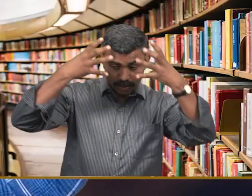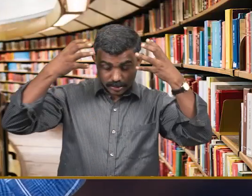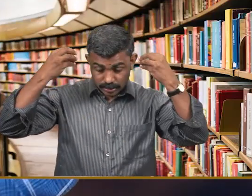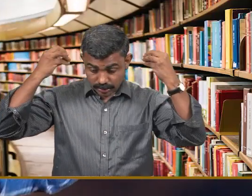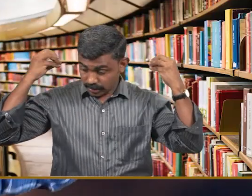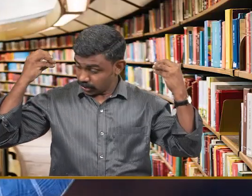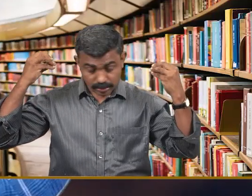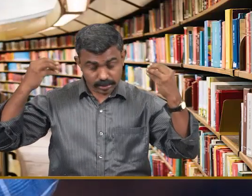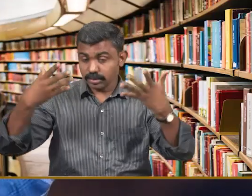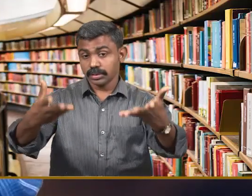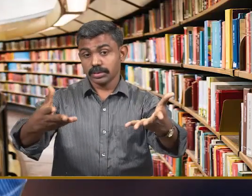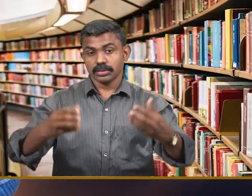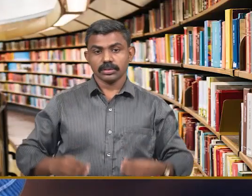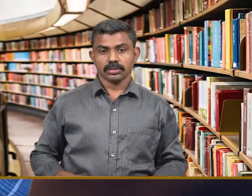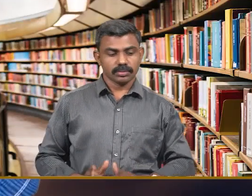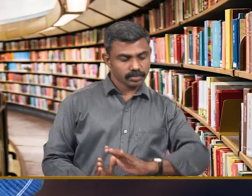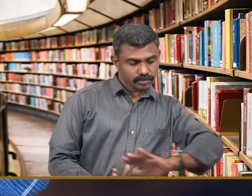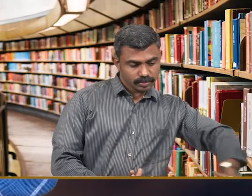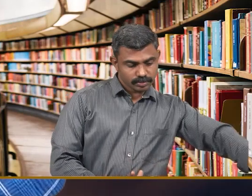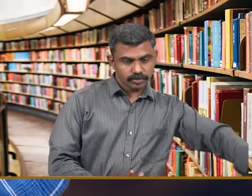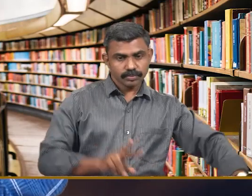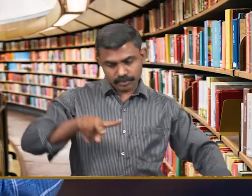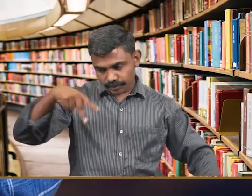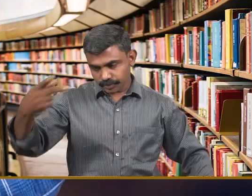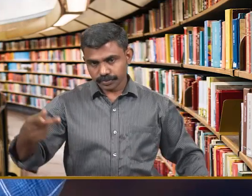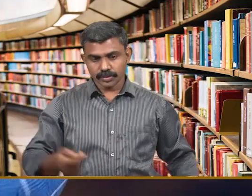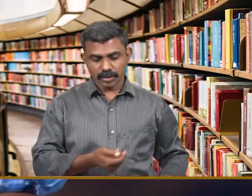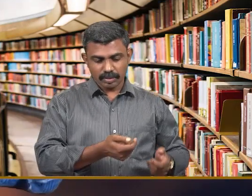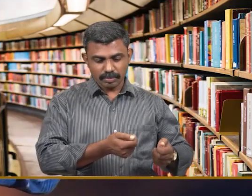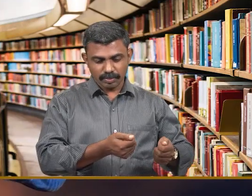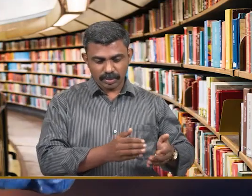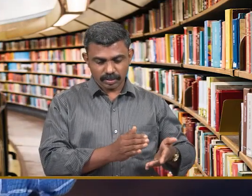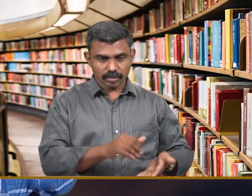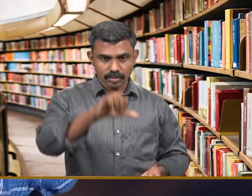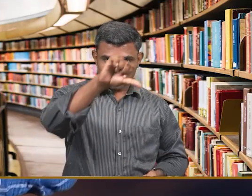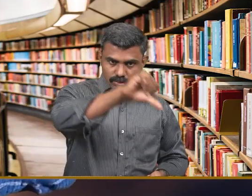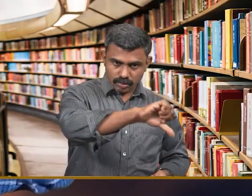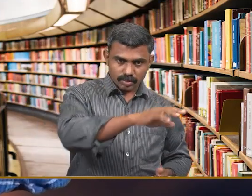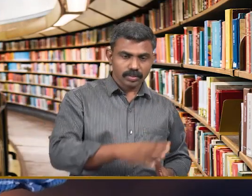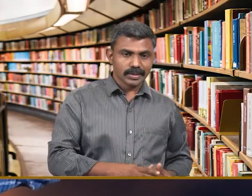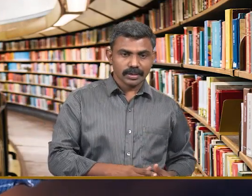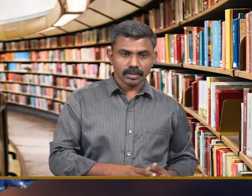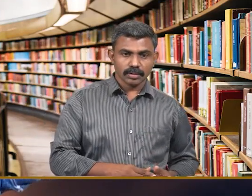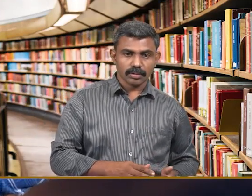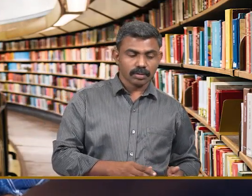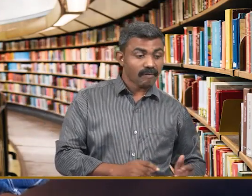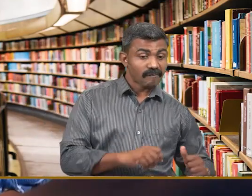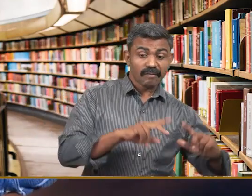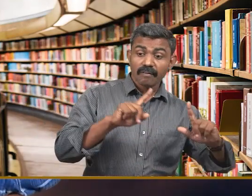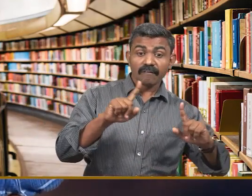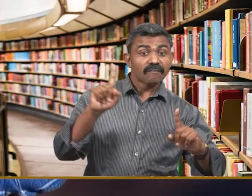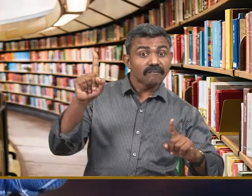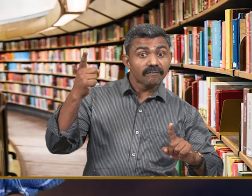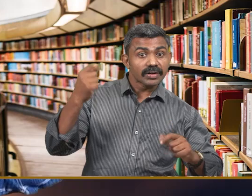ஆழுதுன்னு சொல்லலாம். அது சரி, இது பொருளாதாரம் ஒரு பக்கம் இருக்குது. ஸோ எது எதனால் இந்த பொருளாதாரம்லாம் சீர்குலைஞ்சது அதாவது முதல் உலக